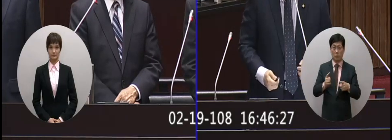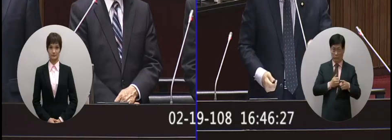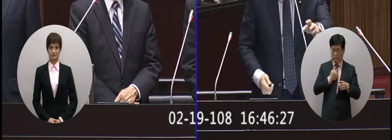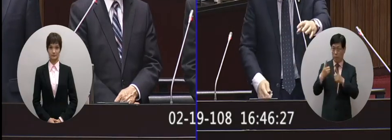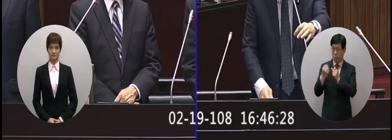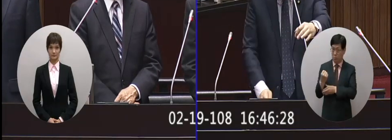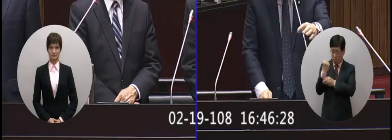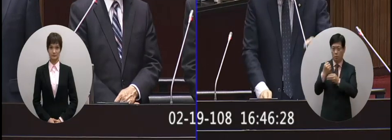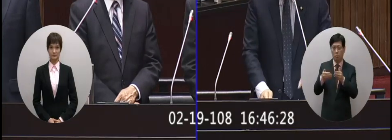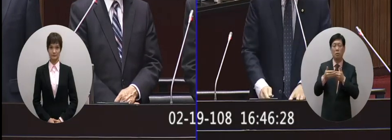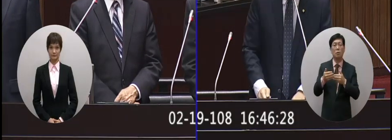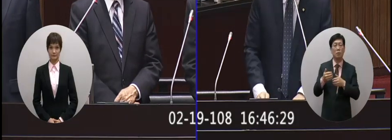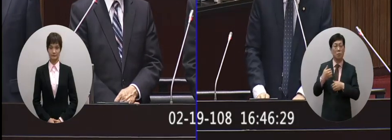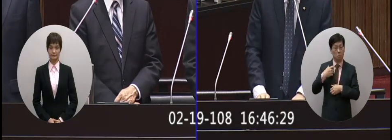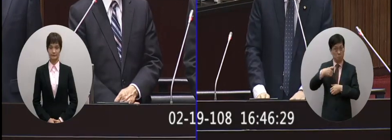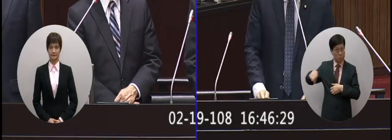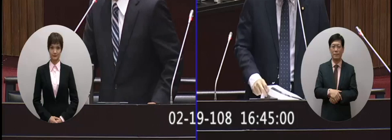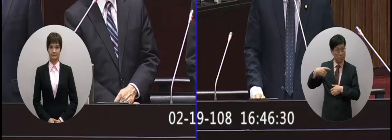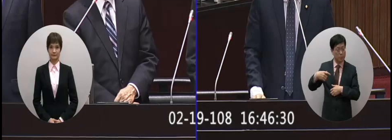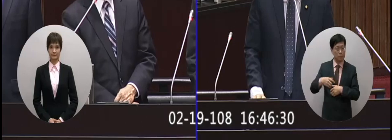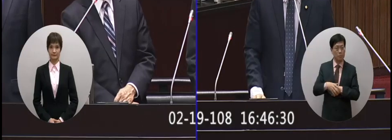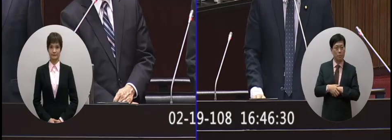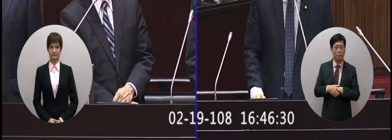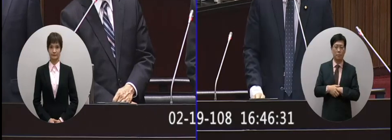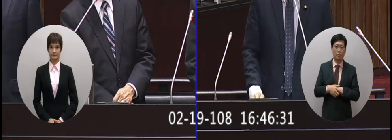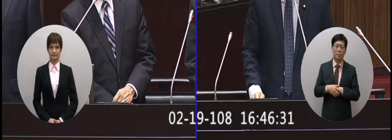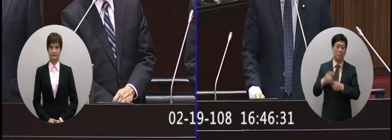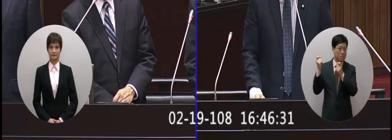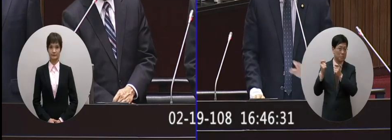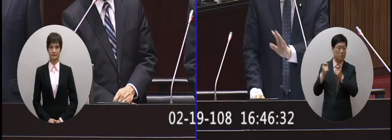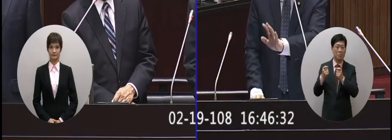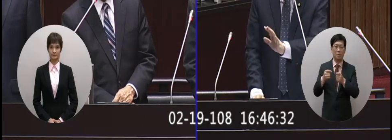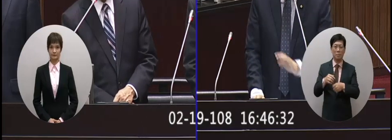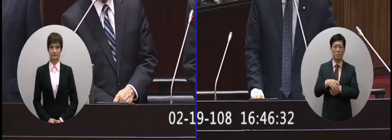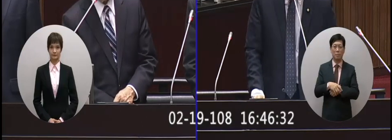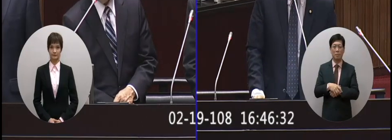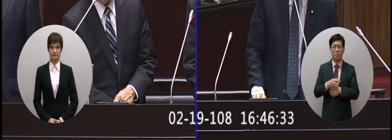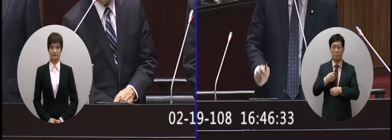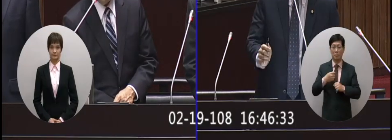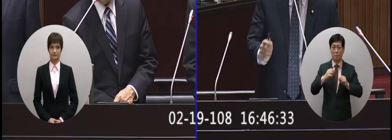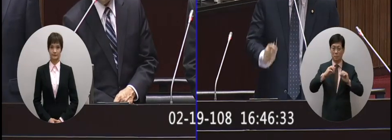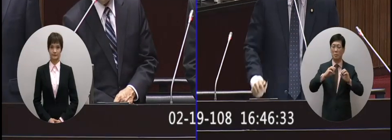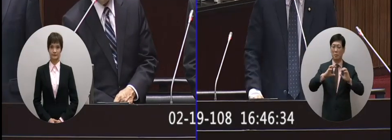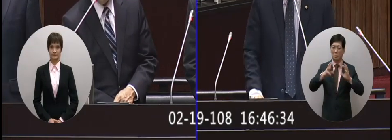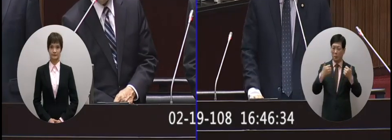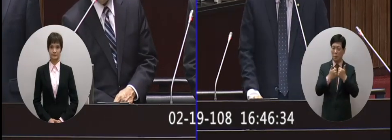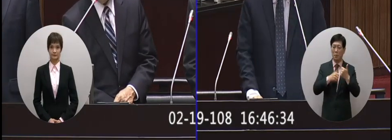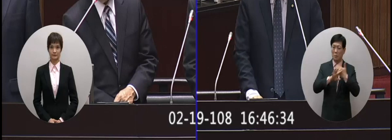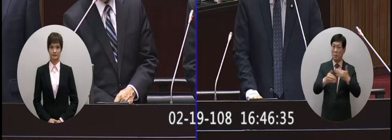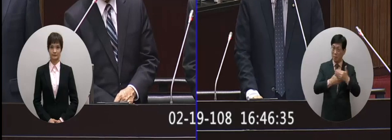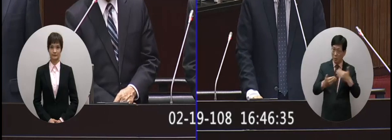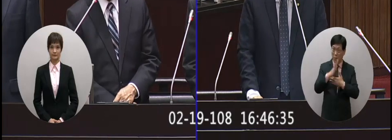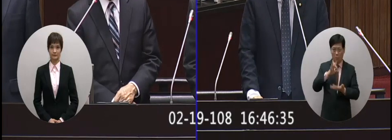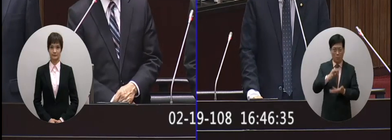要，所以对日本的关系的这部分，当然最近啊，我这个在国外教授他们也有提出啊，就